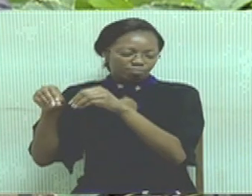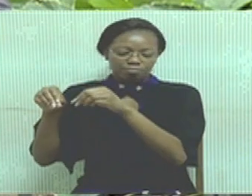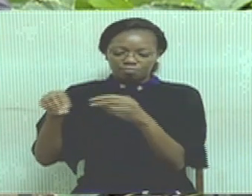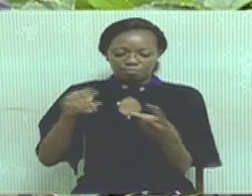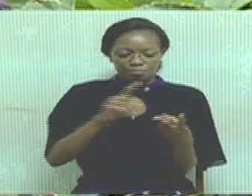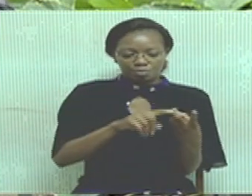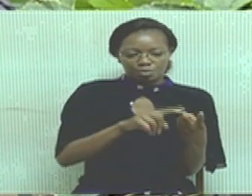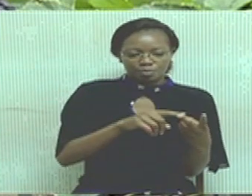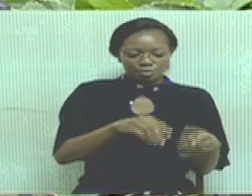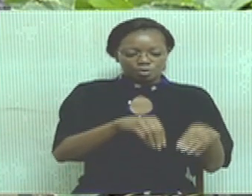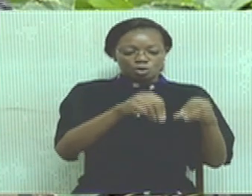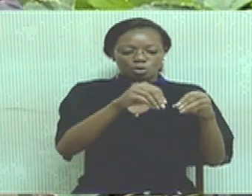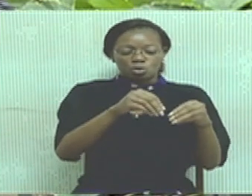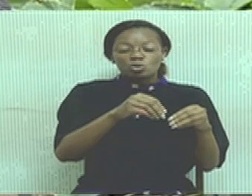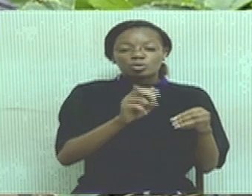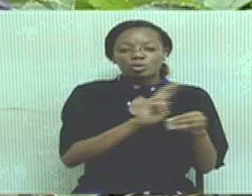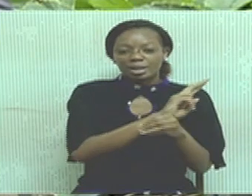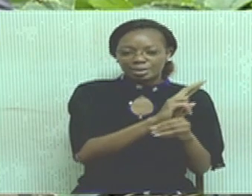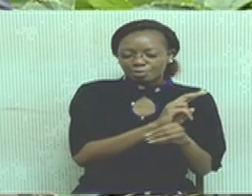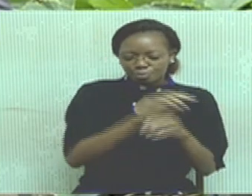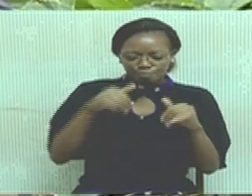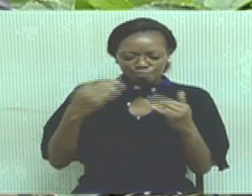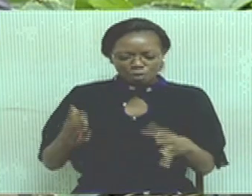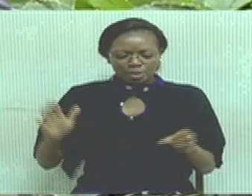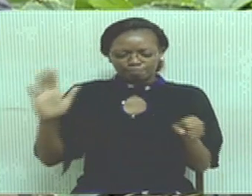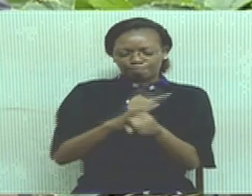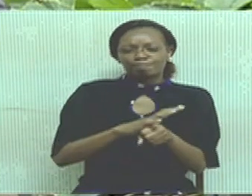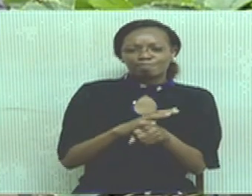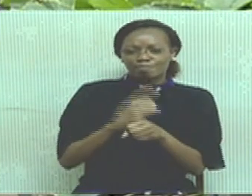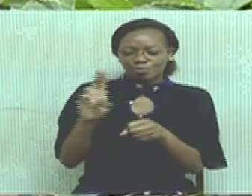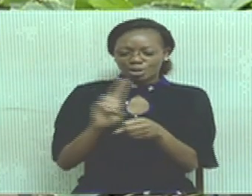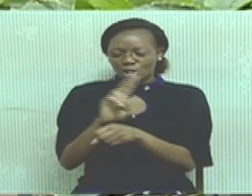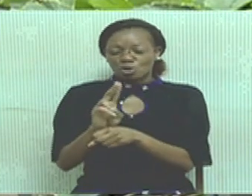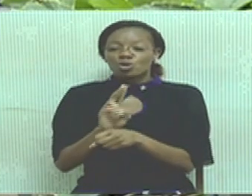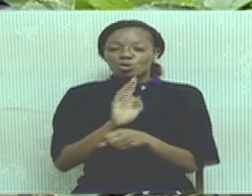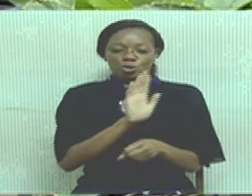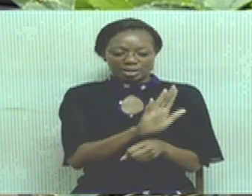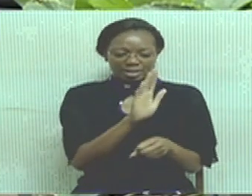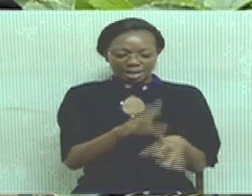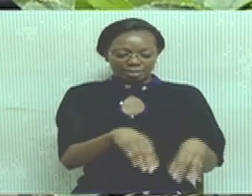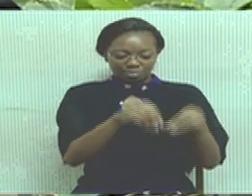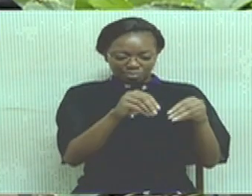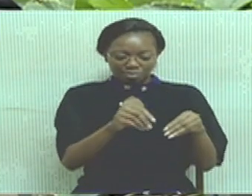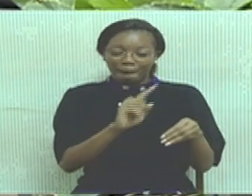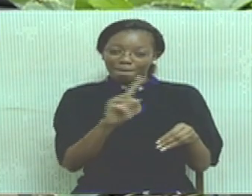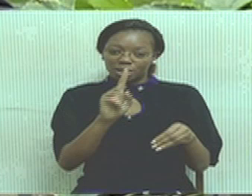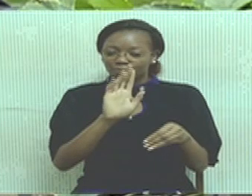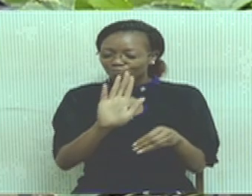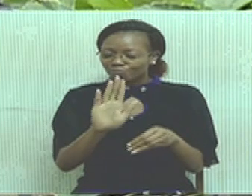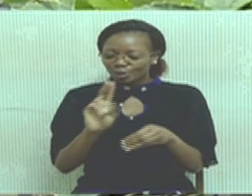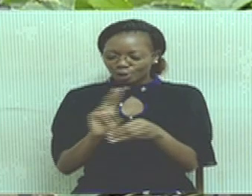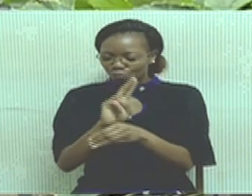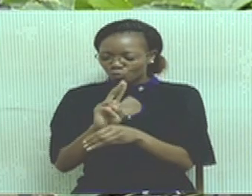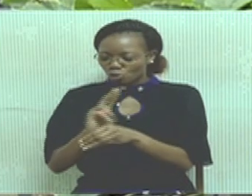na kuna ile ya kutumia mchanga, ile ya normal, ile wakulima wengi wanatumia. So ikiwa unatumia ile yenye sio kutumia mchanga,